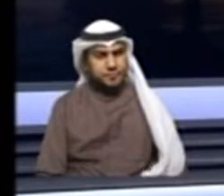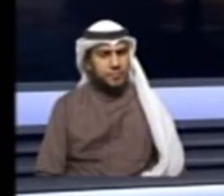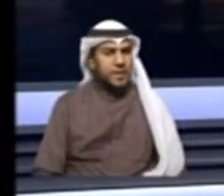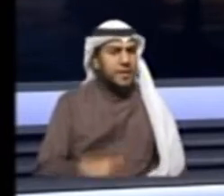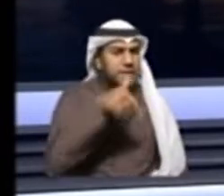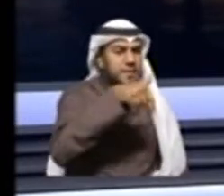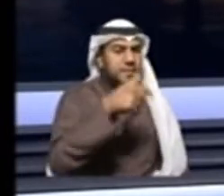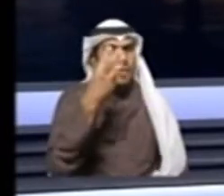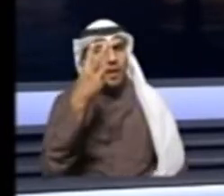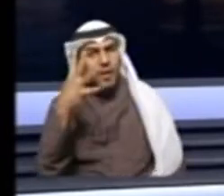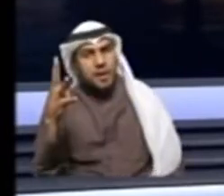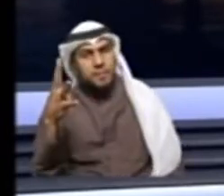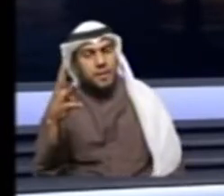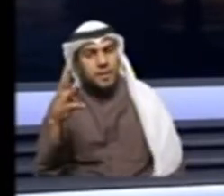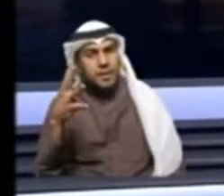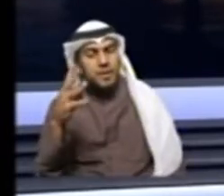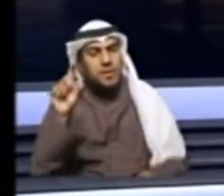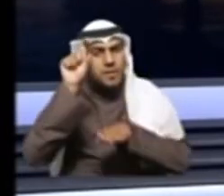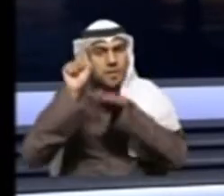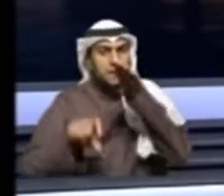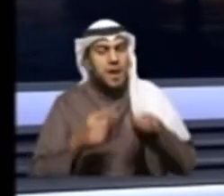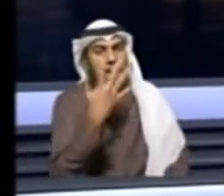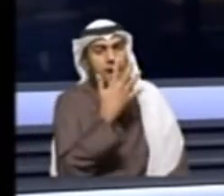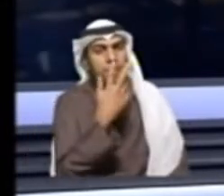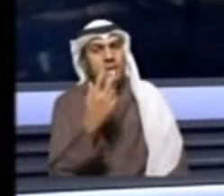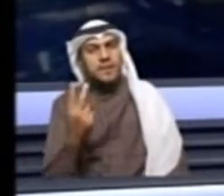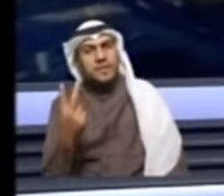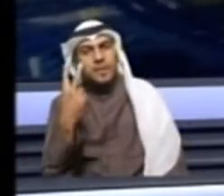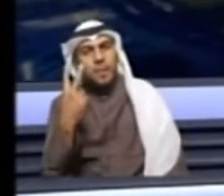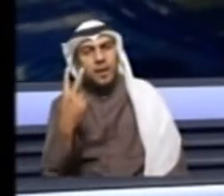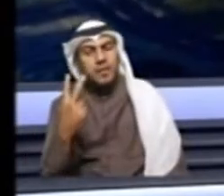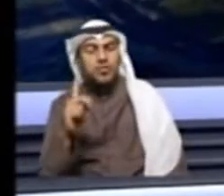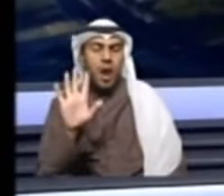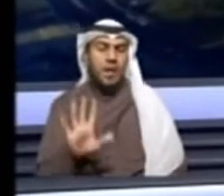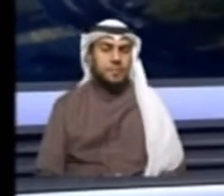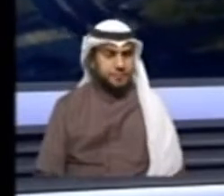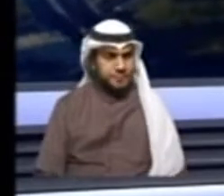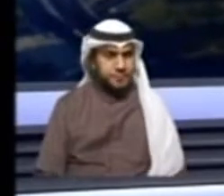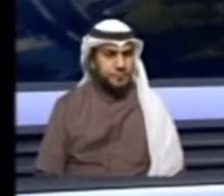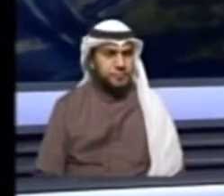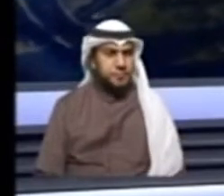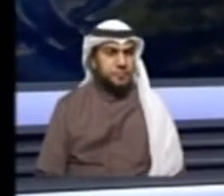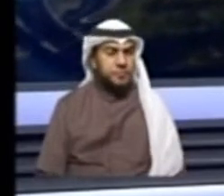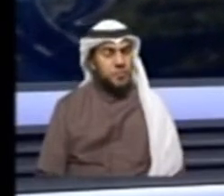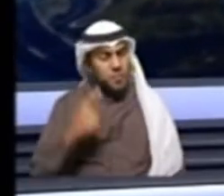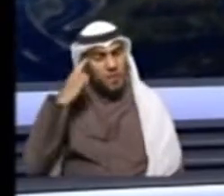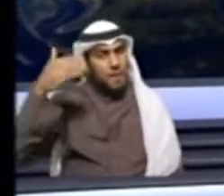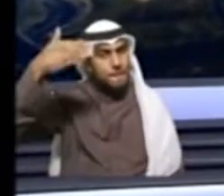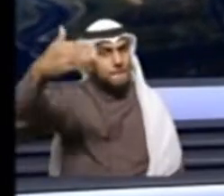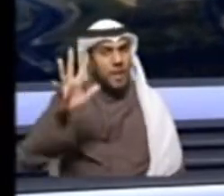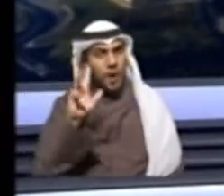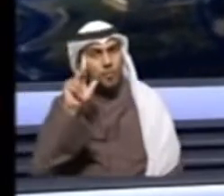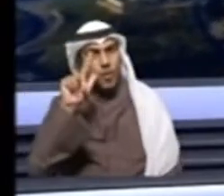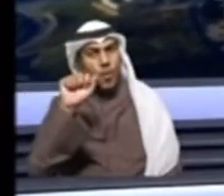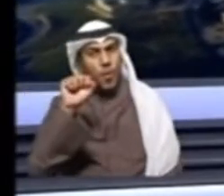الساعة 6:43 والغروب الساعة 5:07 إن شاء الله. بالنسبة للأيام المقبلة هناك غير